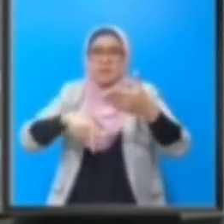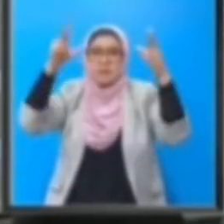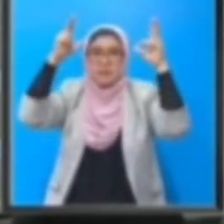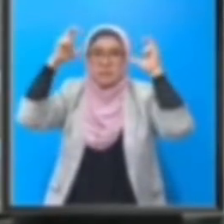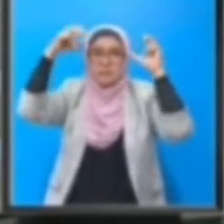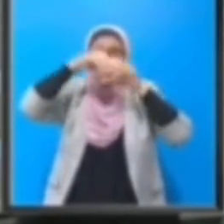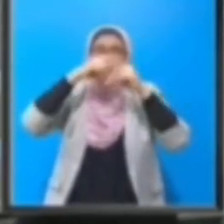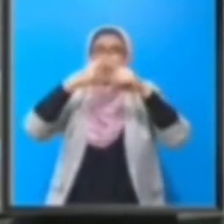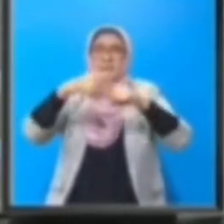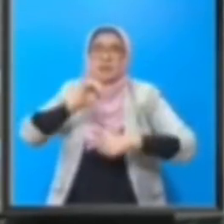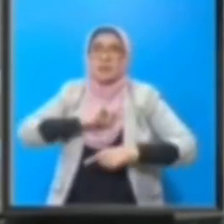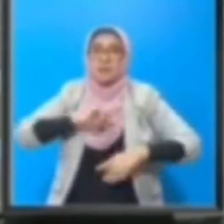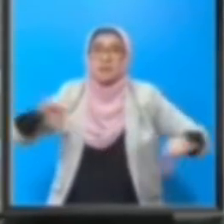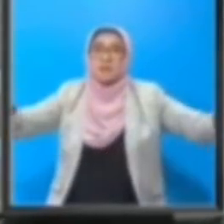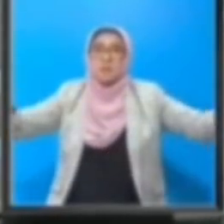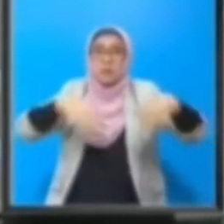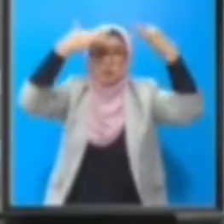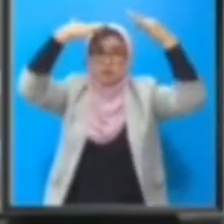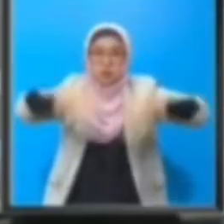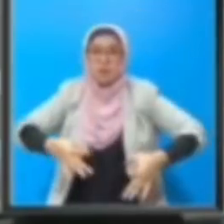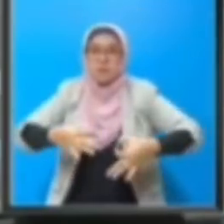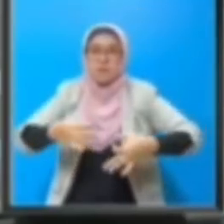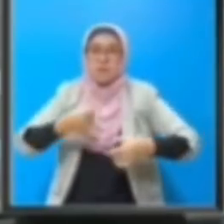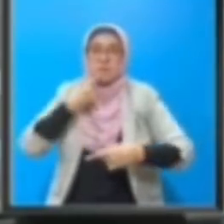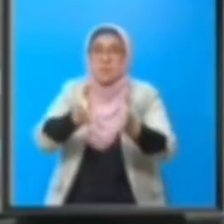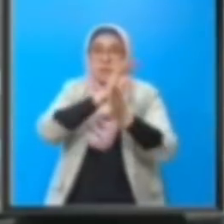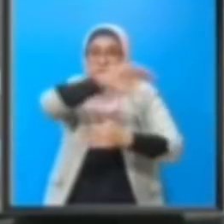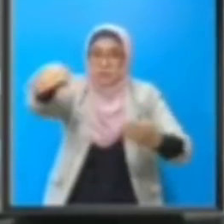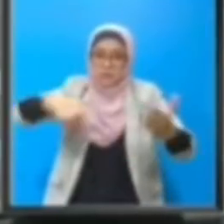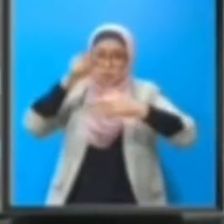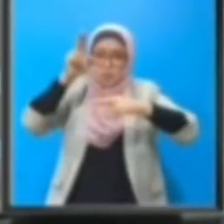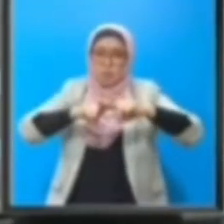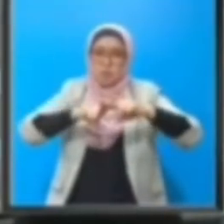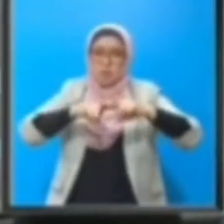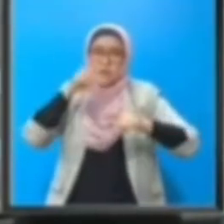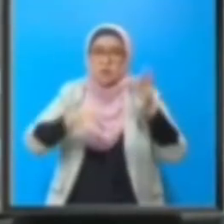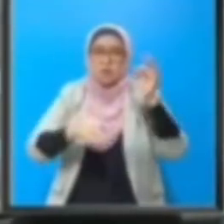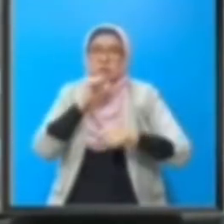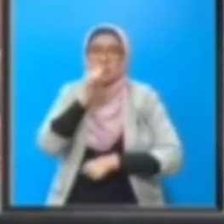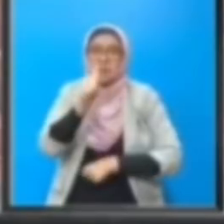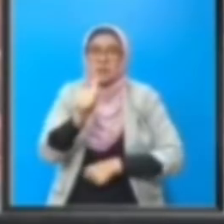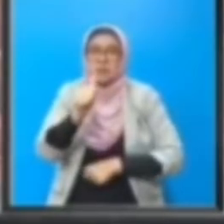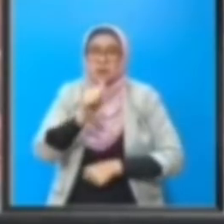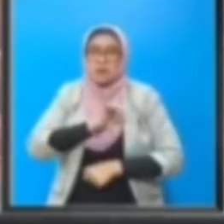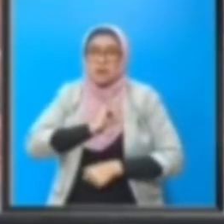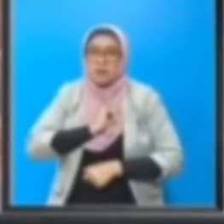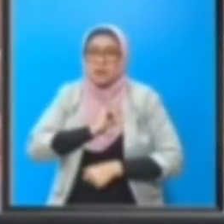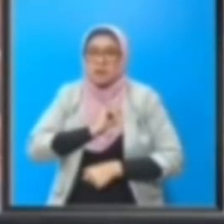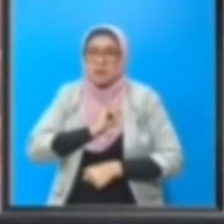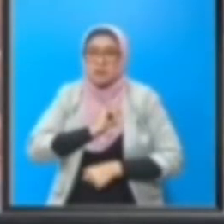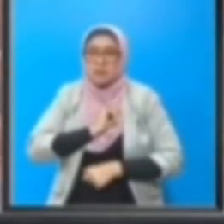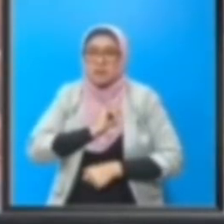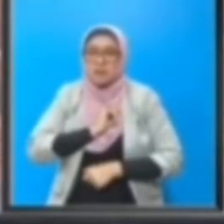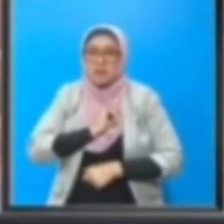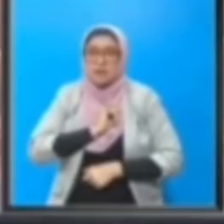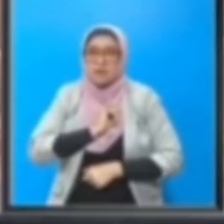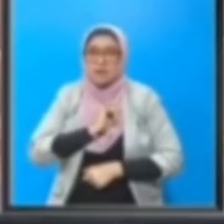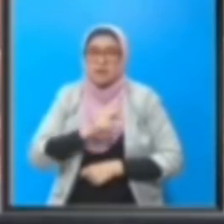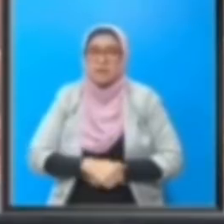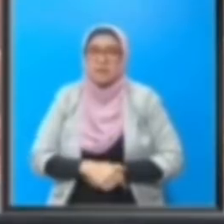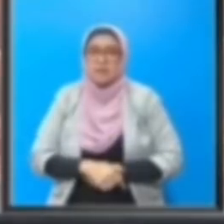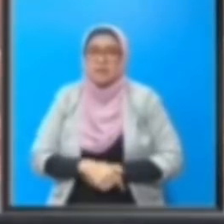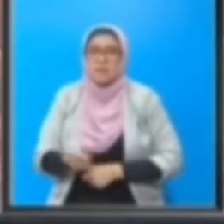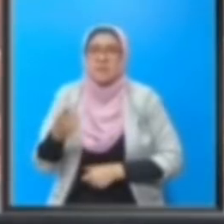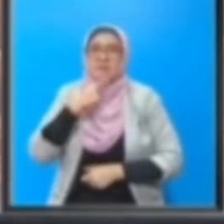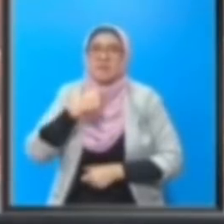adalah saya telah buat keputusan. Saya minta semua ahli berhormat duduk. Kalau tidak, saya boleh. Speaker, saya minta undi balik semua. Kemarin